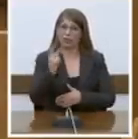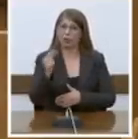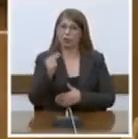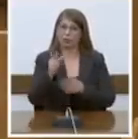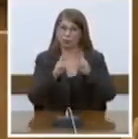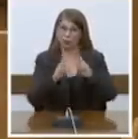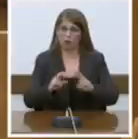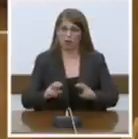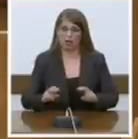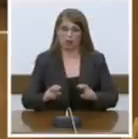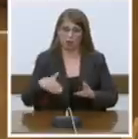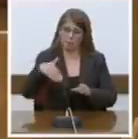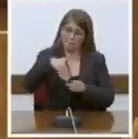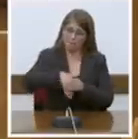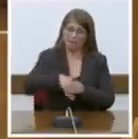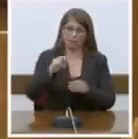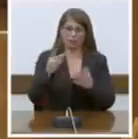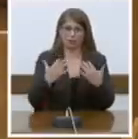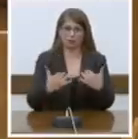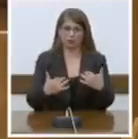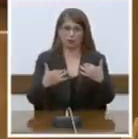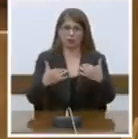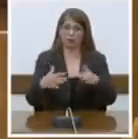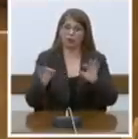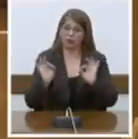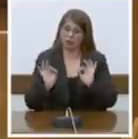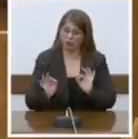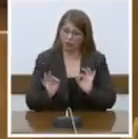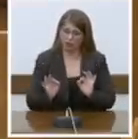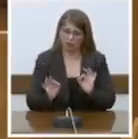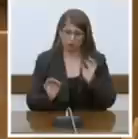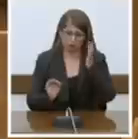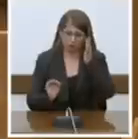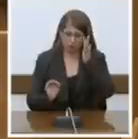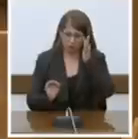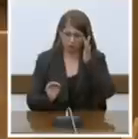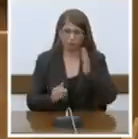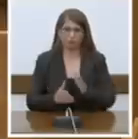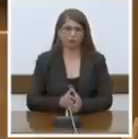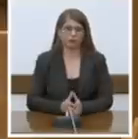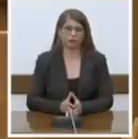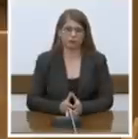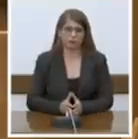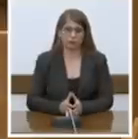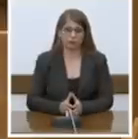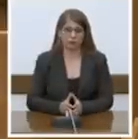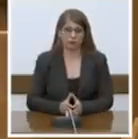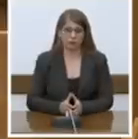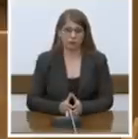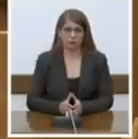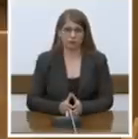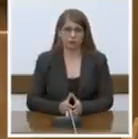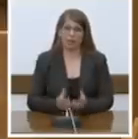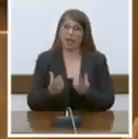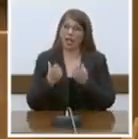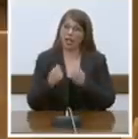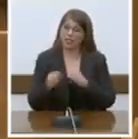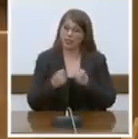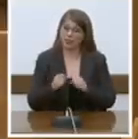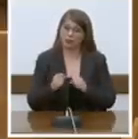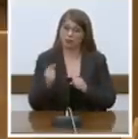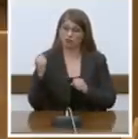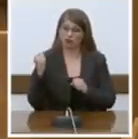ελέγχου μέσα στη Βουλή και βεβαίως θα ασκήσουμε έντονο